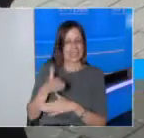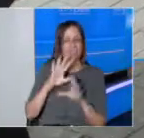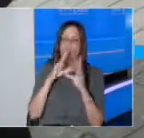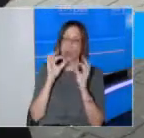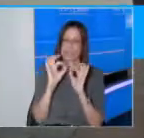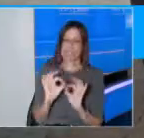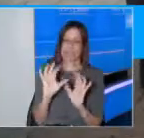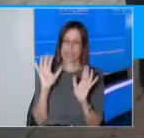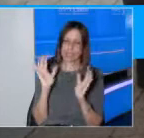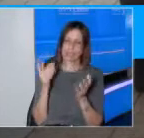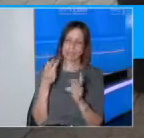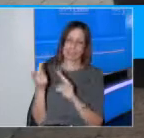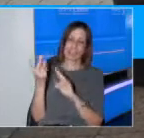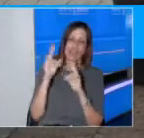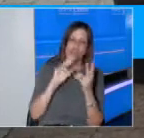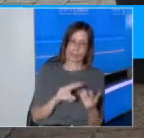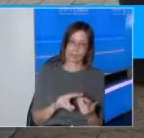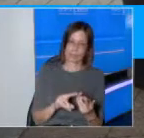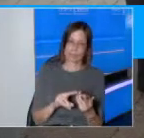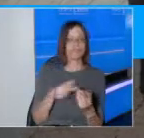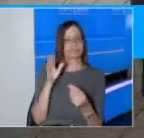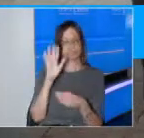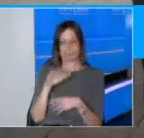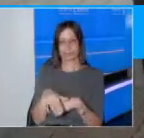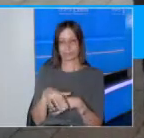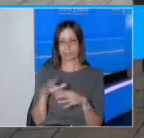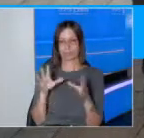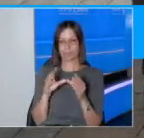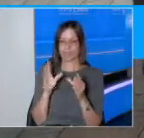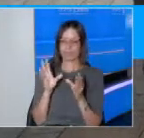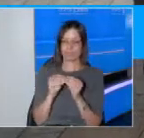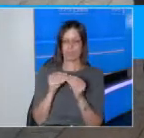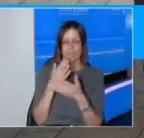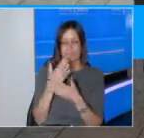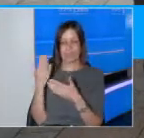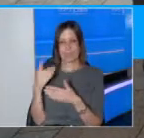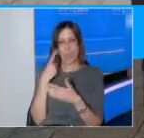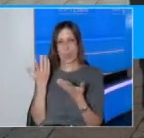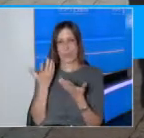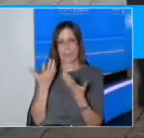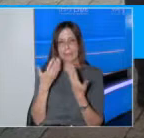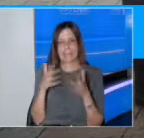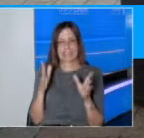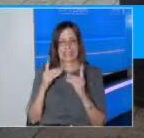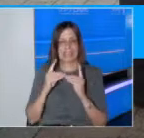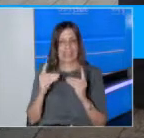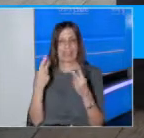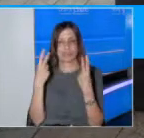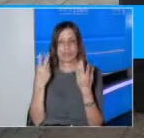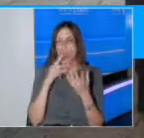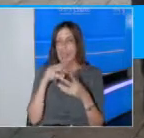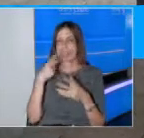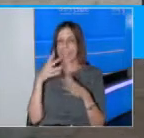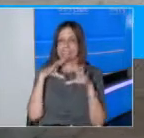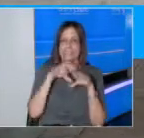בסדר. מצד שני, גם לצד ימין, אני לא רואה פריצות דרך משמעותיות. לא יהיה סיפוח, לא